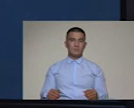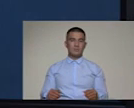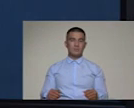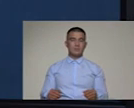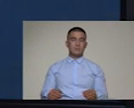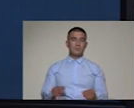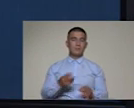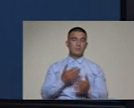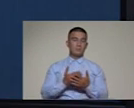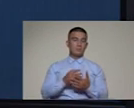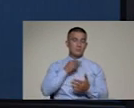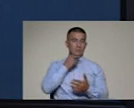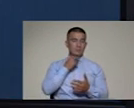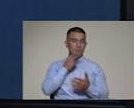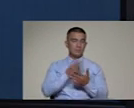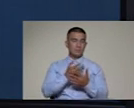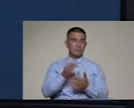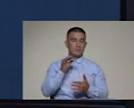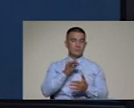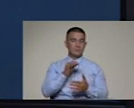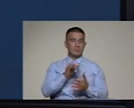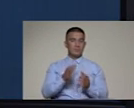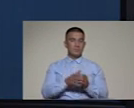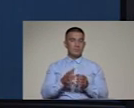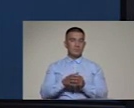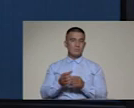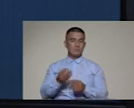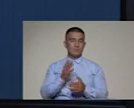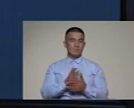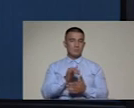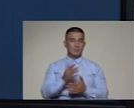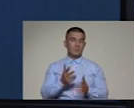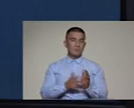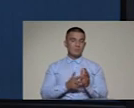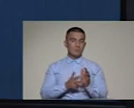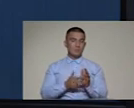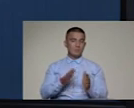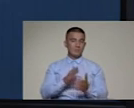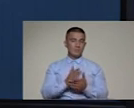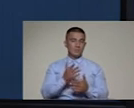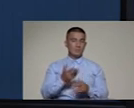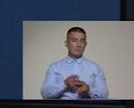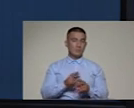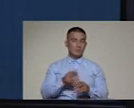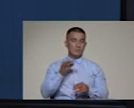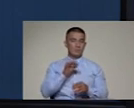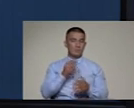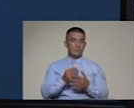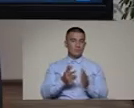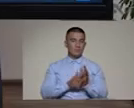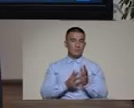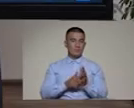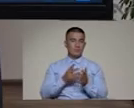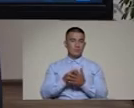Xo'sh, ahamiyat bering. Davriy sistemada nechta guruh bor? 8 ta guruh. Davriy sistemada joylashgan har